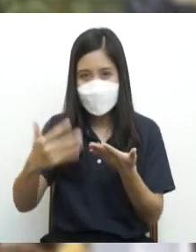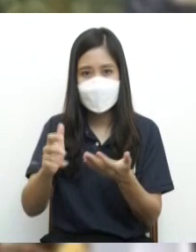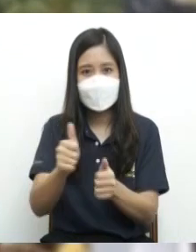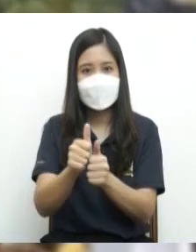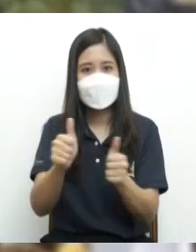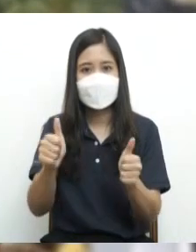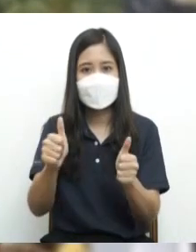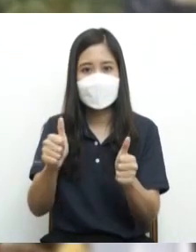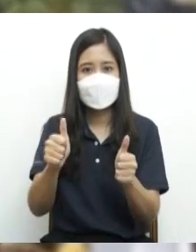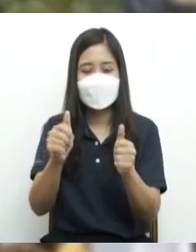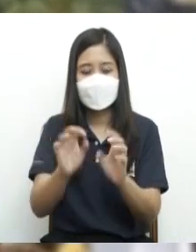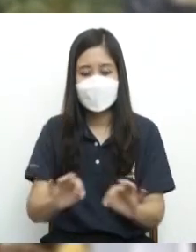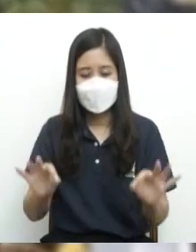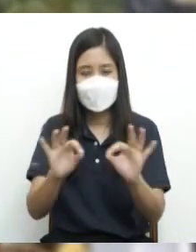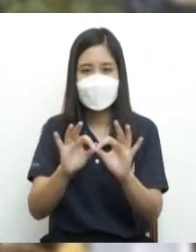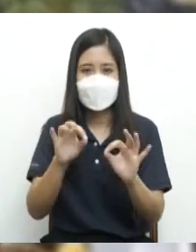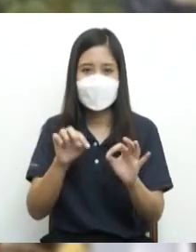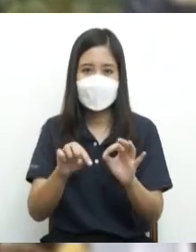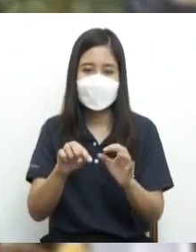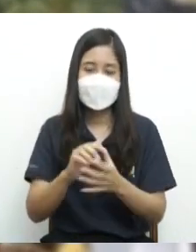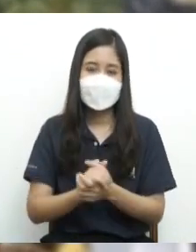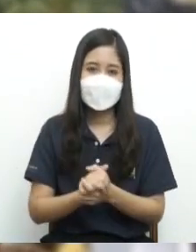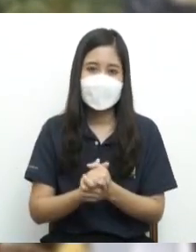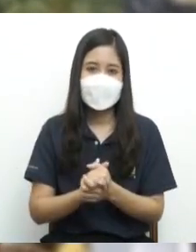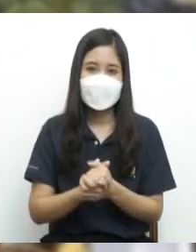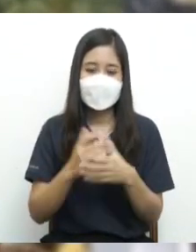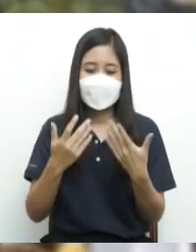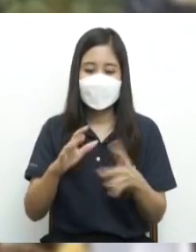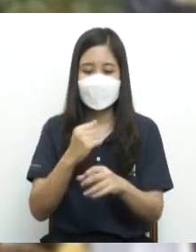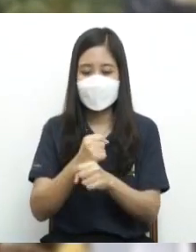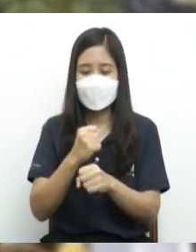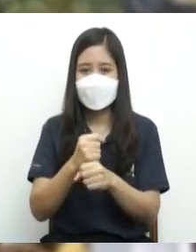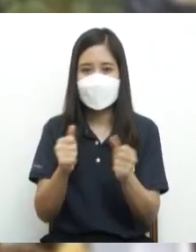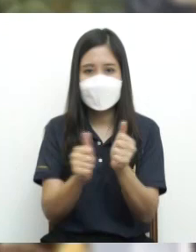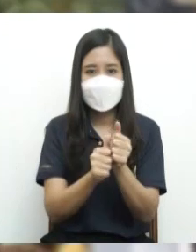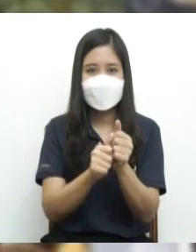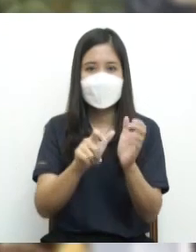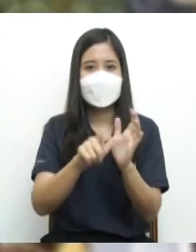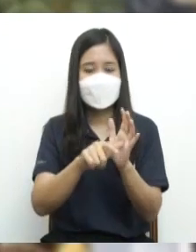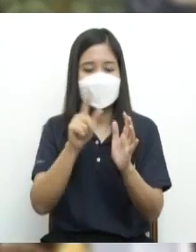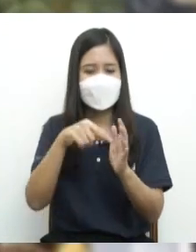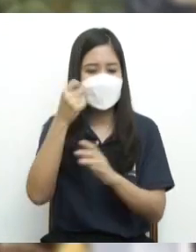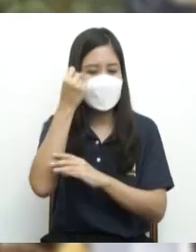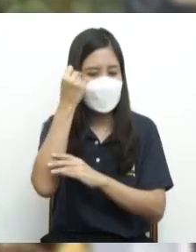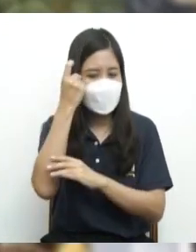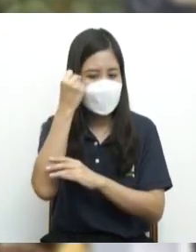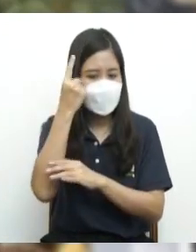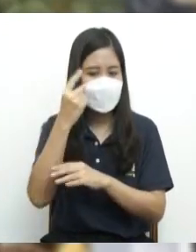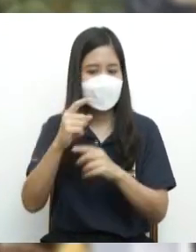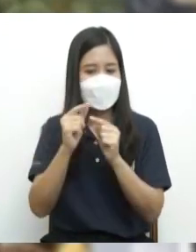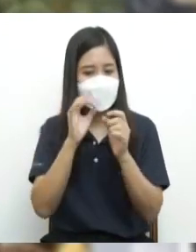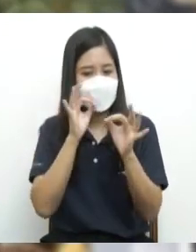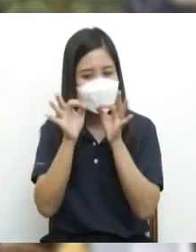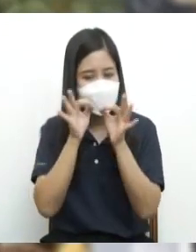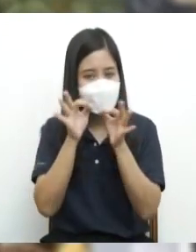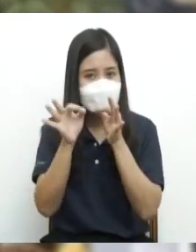าเมื่อตอนเราเป็นข้าราชการชั้นผู้น้อยเราต้องทำงานไปกับผู้บัญชาไม่เข้าใจสงสัยเราก็ต้องปรึกษ